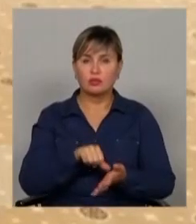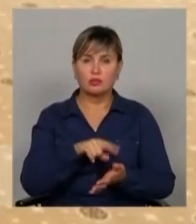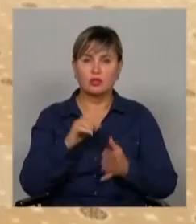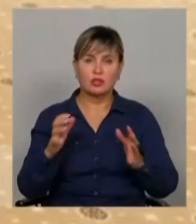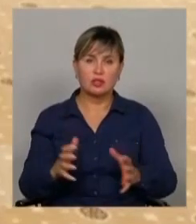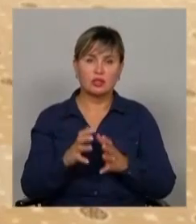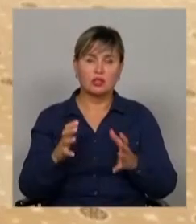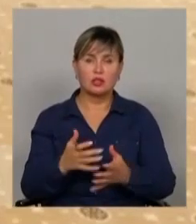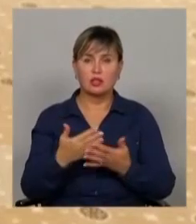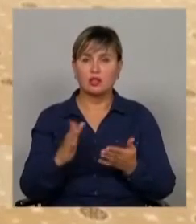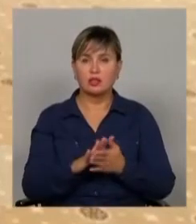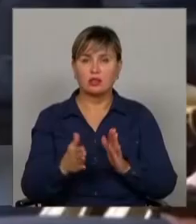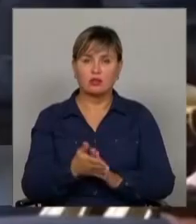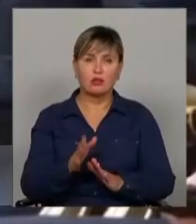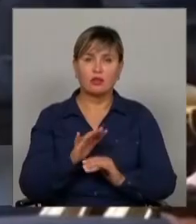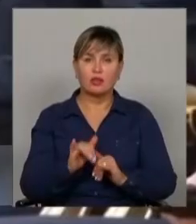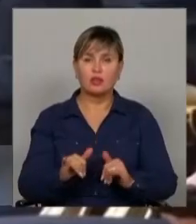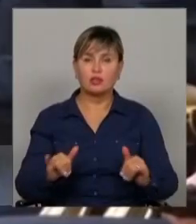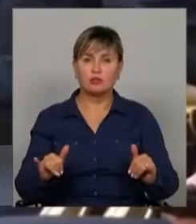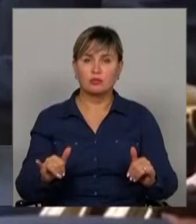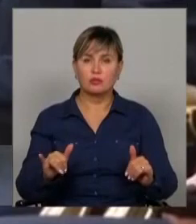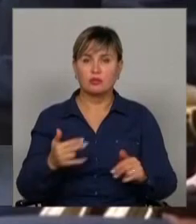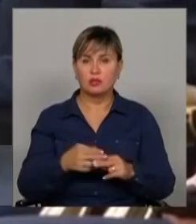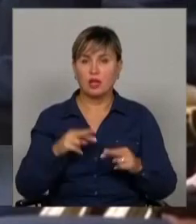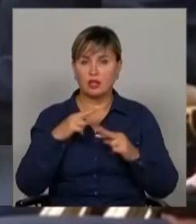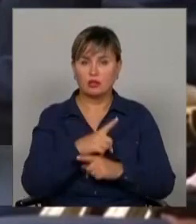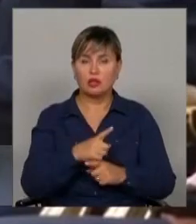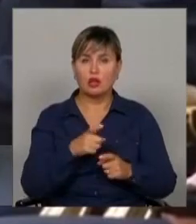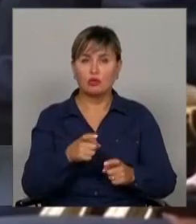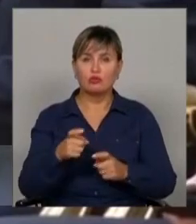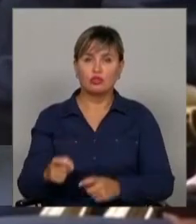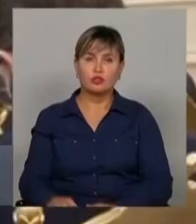ключевых принципов договора о нераспространении ядерного оружия.